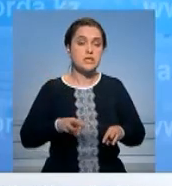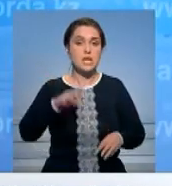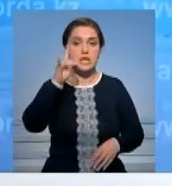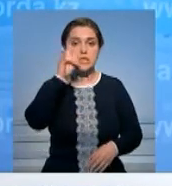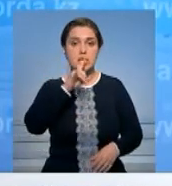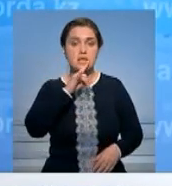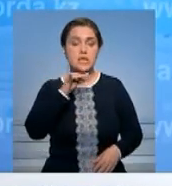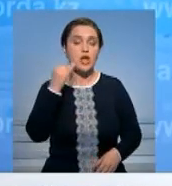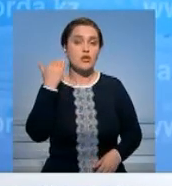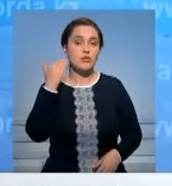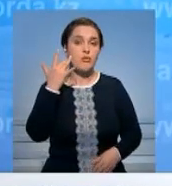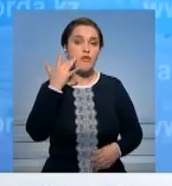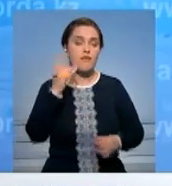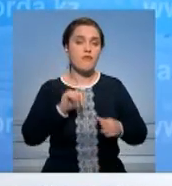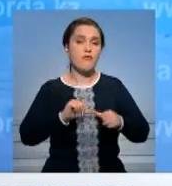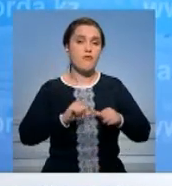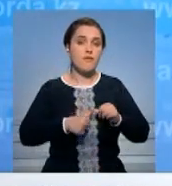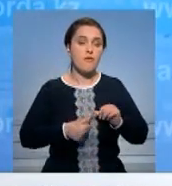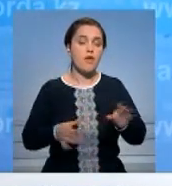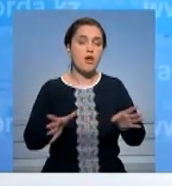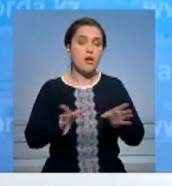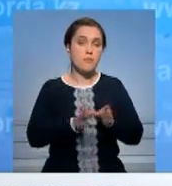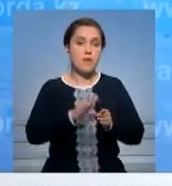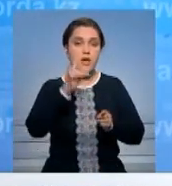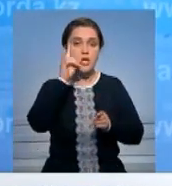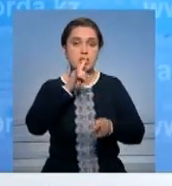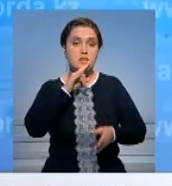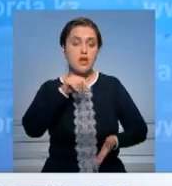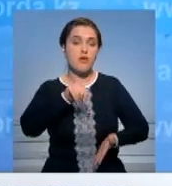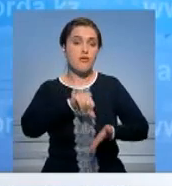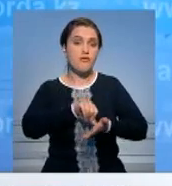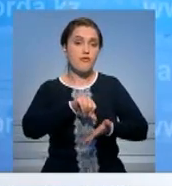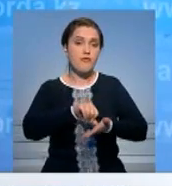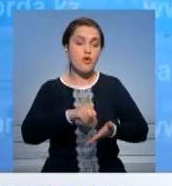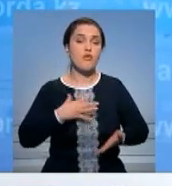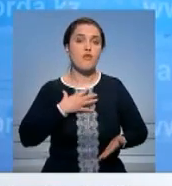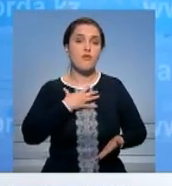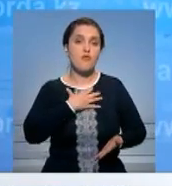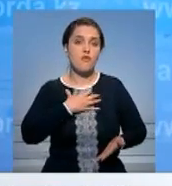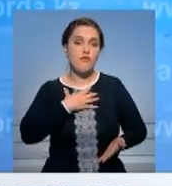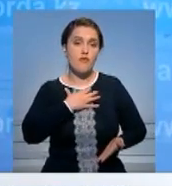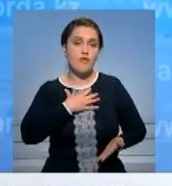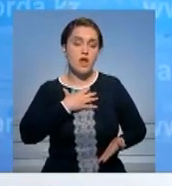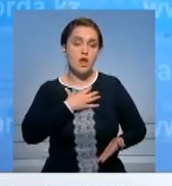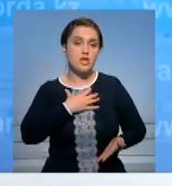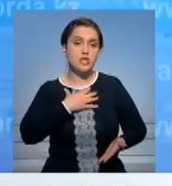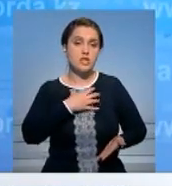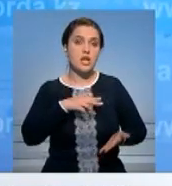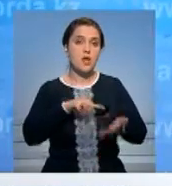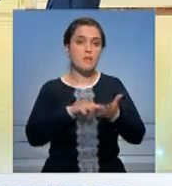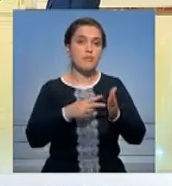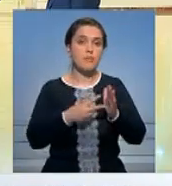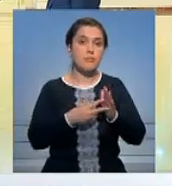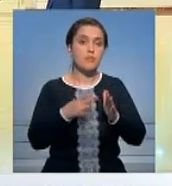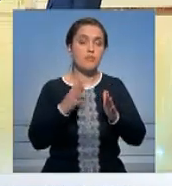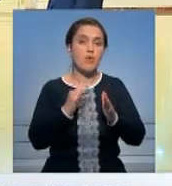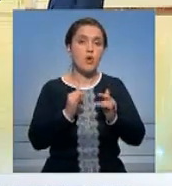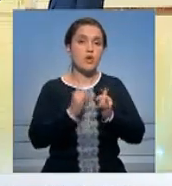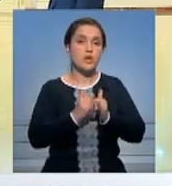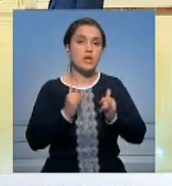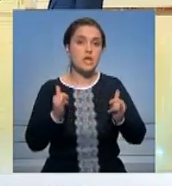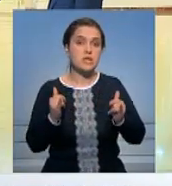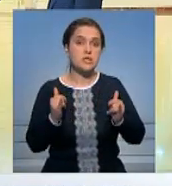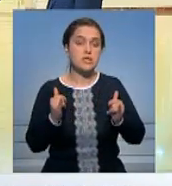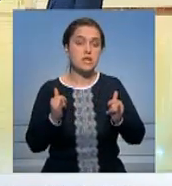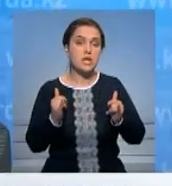и Туркменистан всегда вместе с Казахстаном выступает важные инициативы по устойчивому развитию селем в